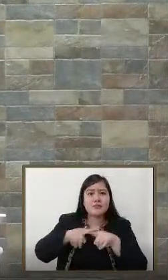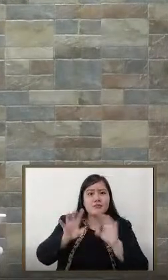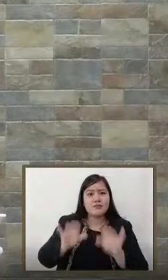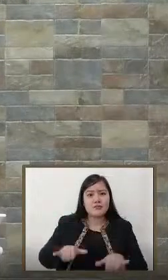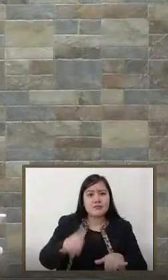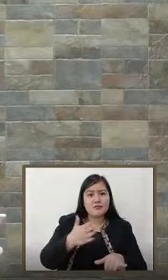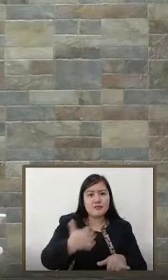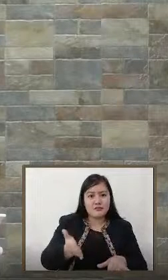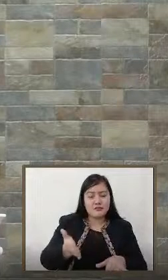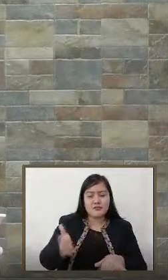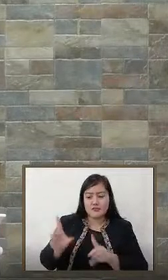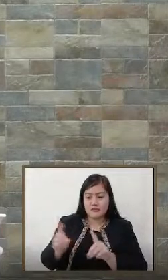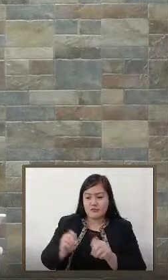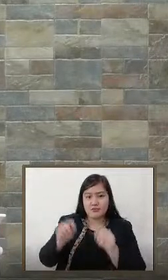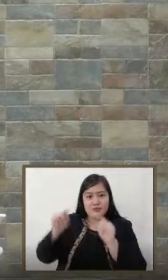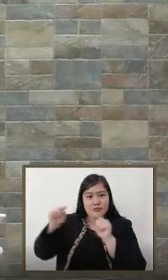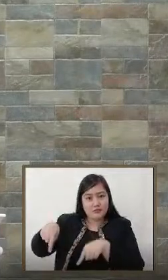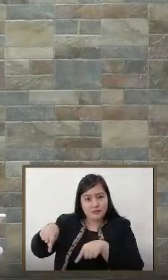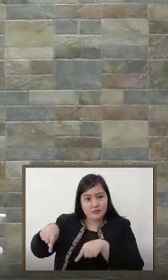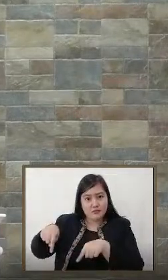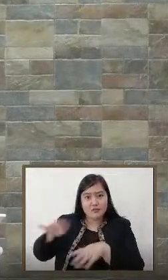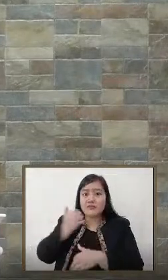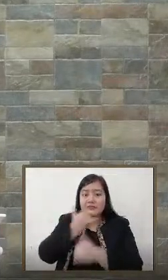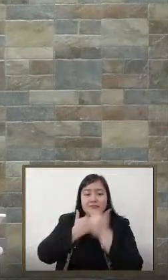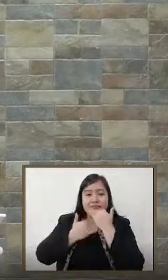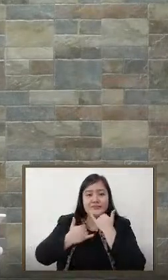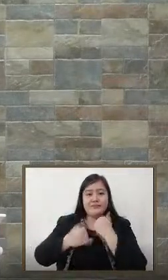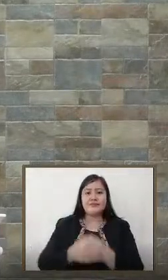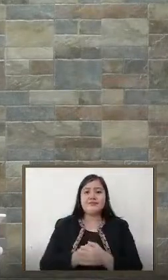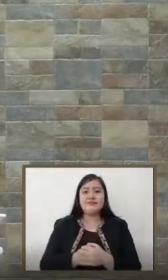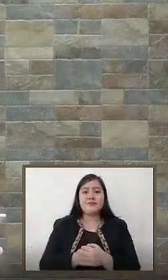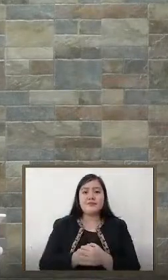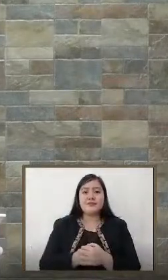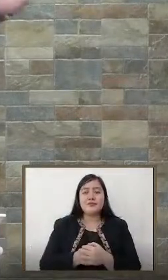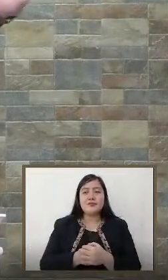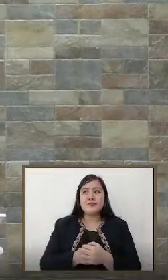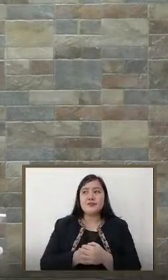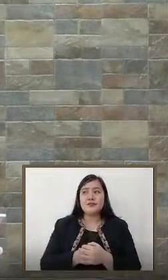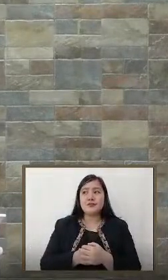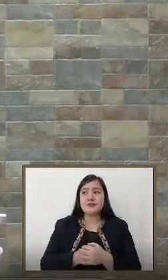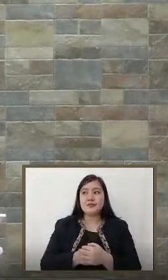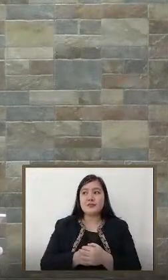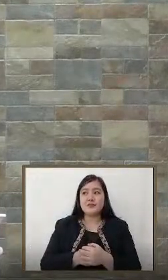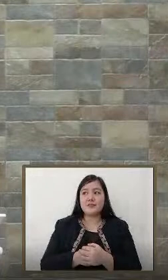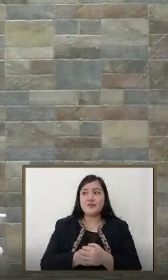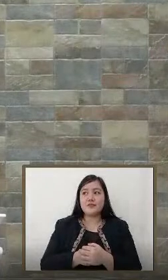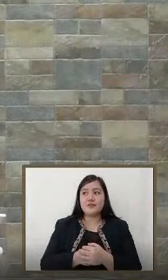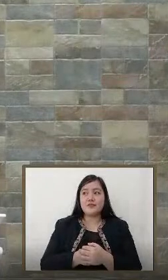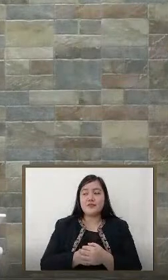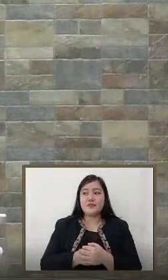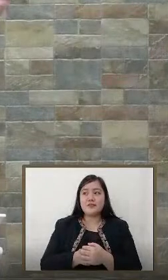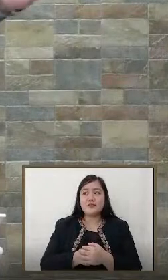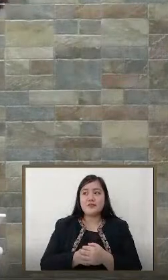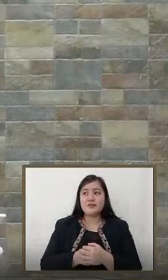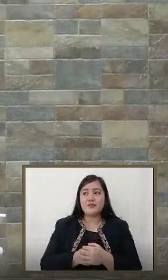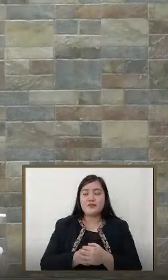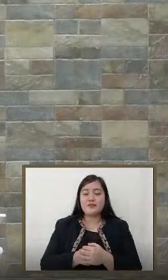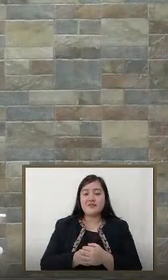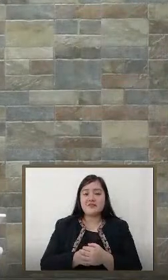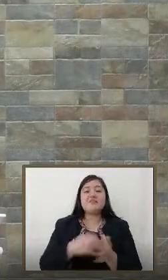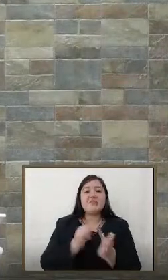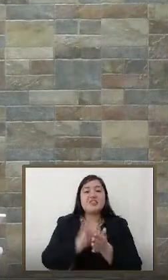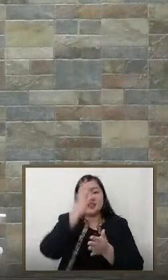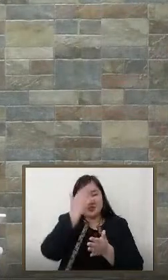Diyos, sumunod ka doon sa hindi tama. Then, ano na yun? Kasunod na yun. Manganganak at manganganak